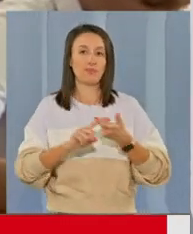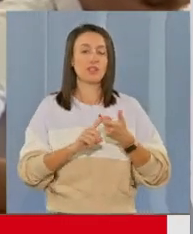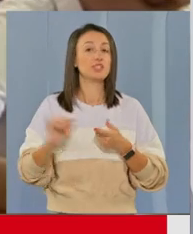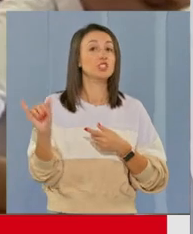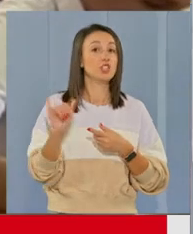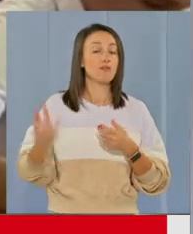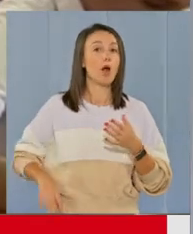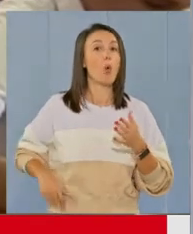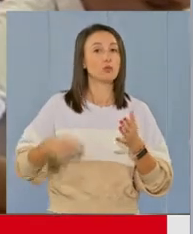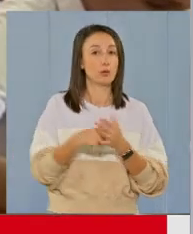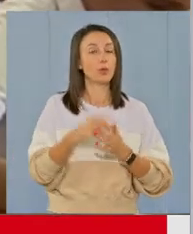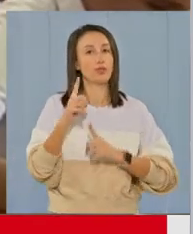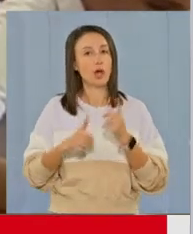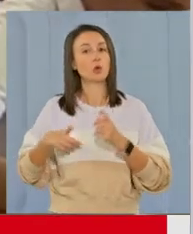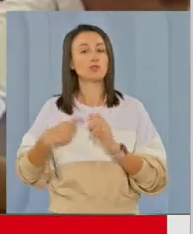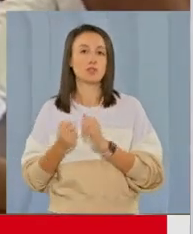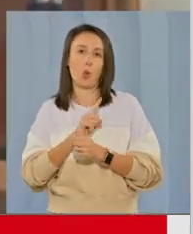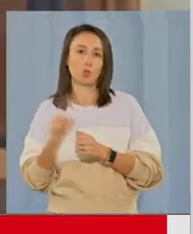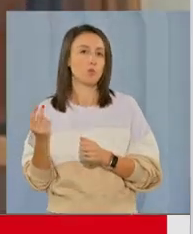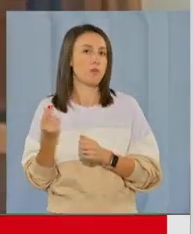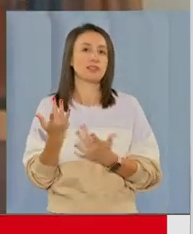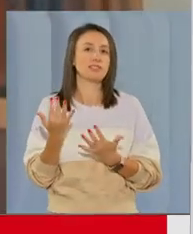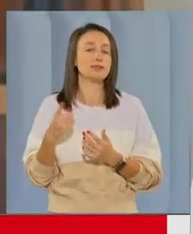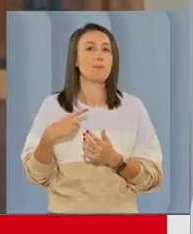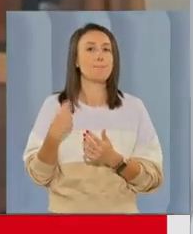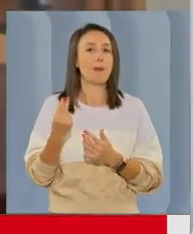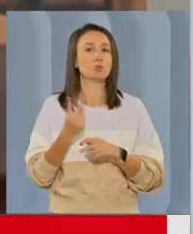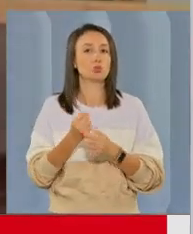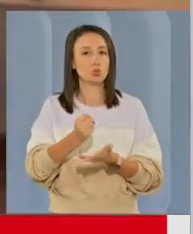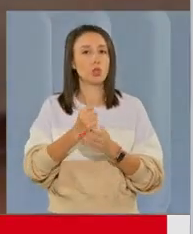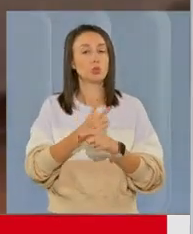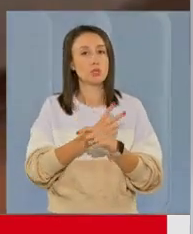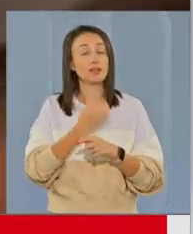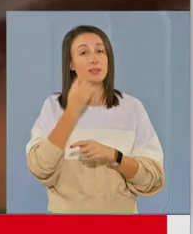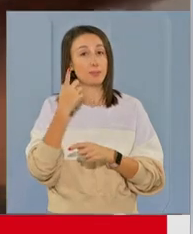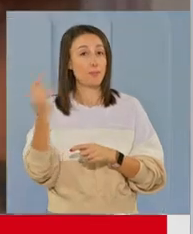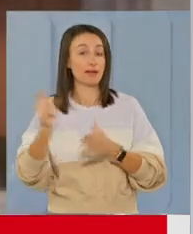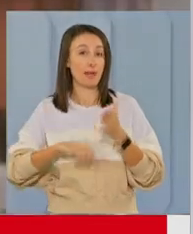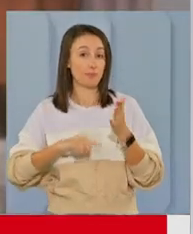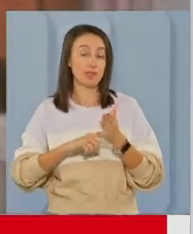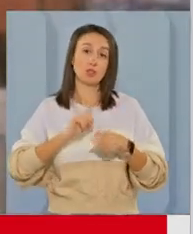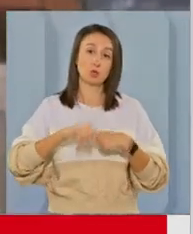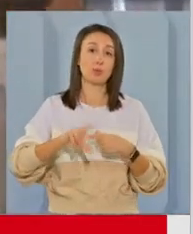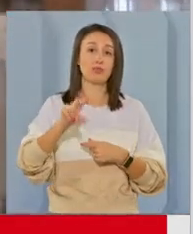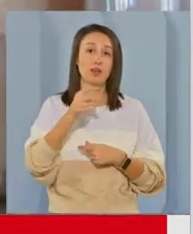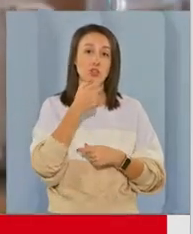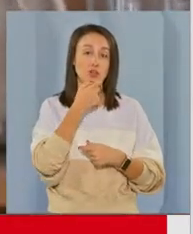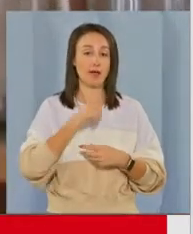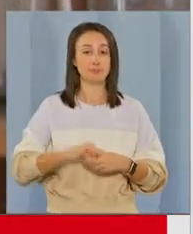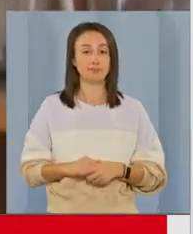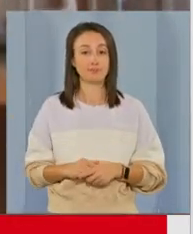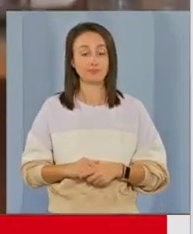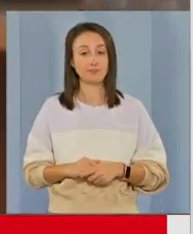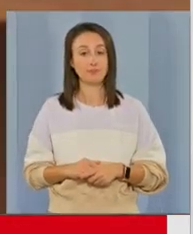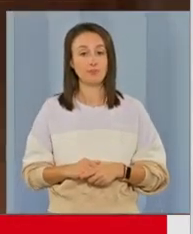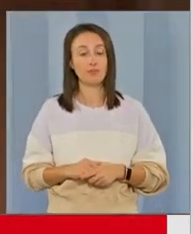cine va contribui și dacă o să fie sau nu bani și câți bani vor fi la bugetul de stat în momentul în care ei vor ieși la pensie, adică peste 30 de ani. De